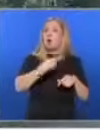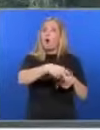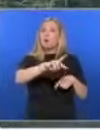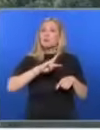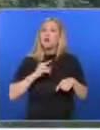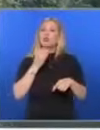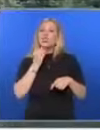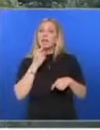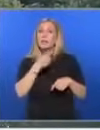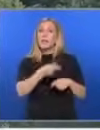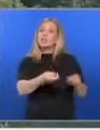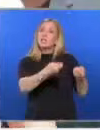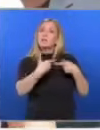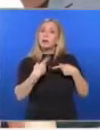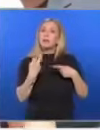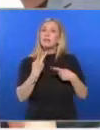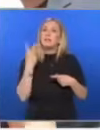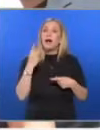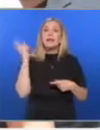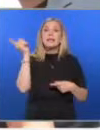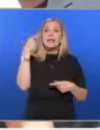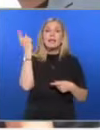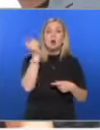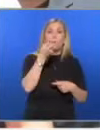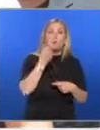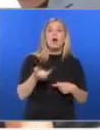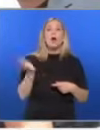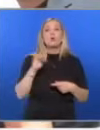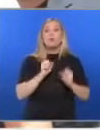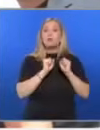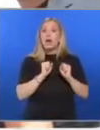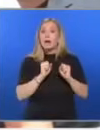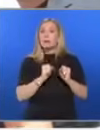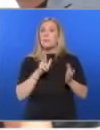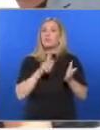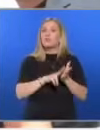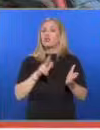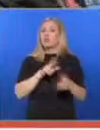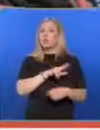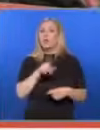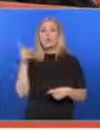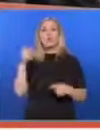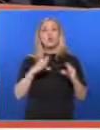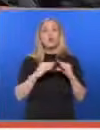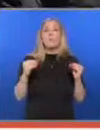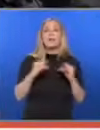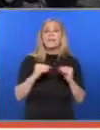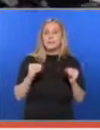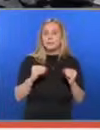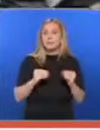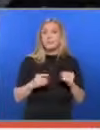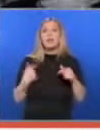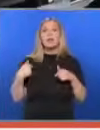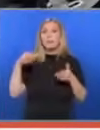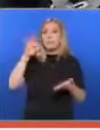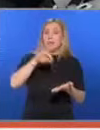чехите, които ще изпратят 2 хеликоптера, отделно от което чакаме потвърждение и от колегите от Румъния. На място, за да се